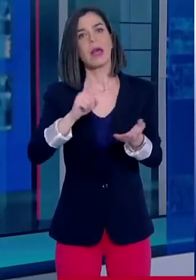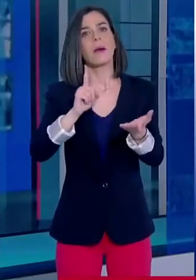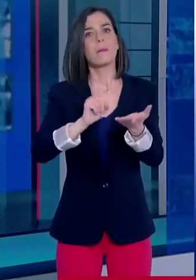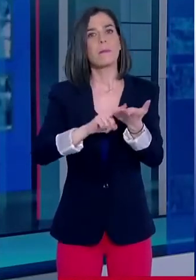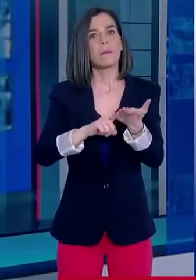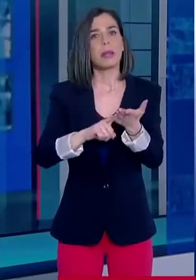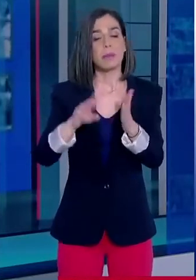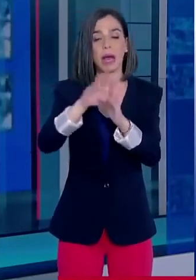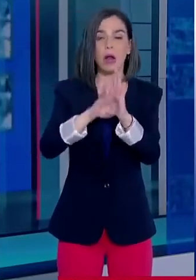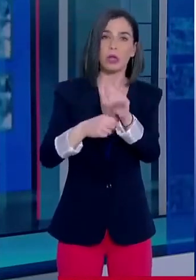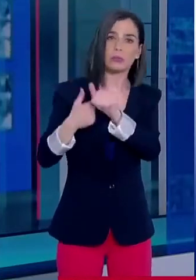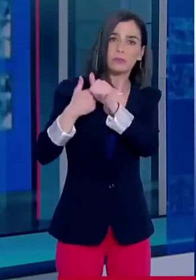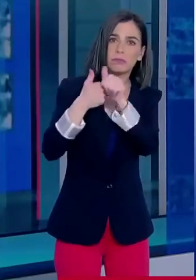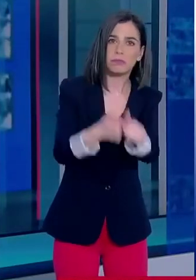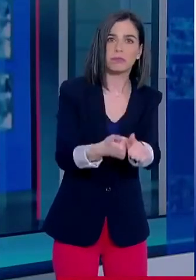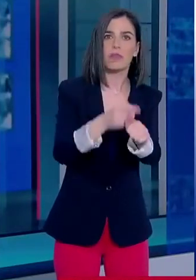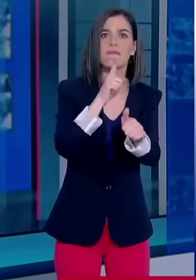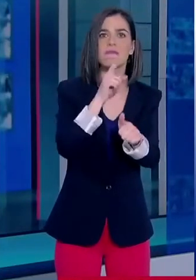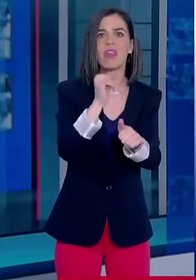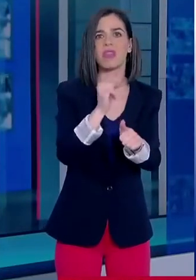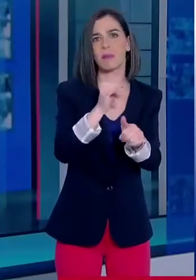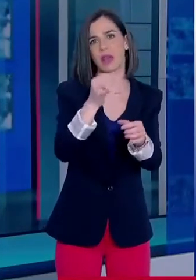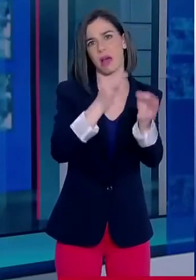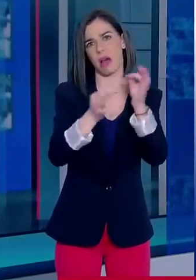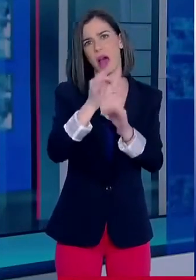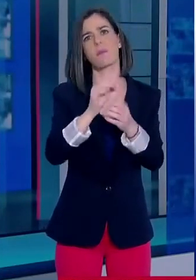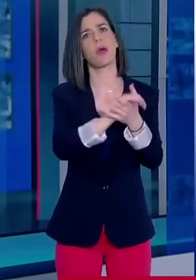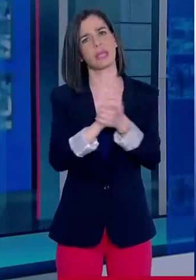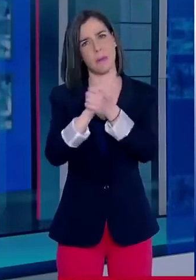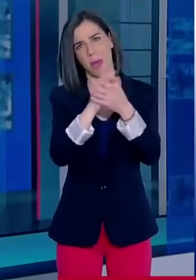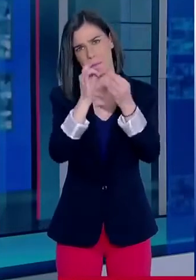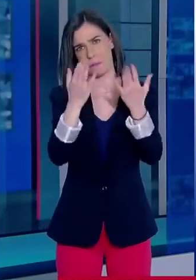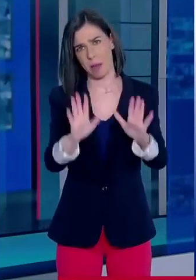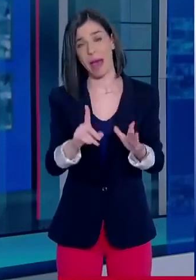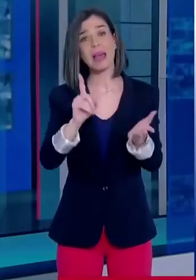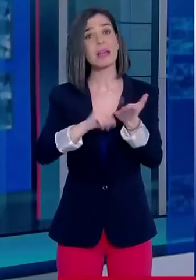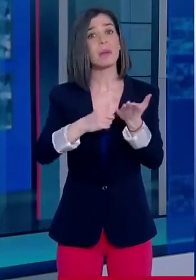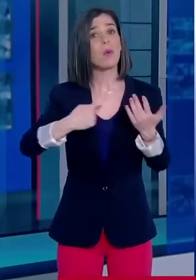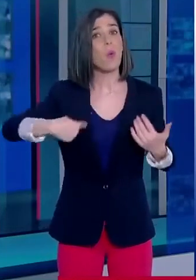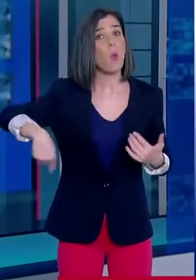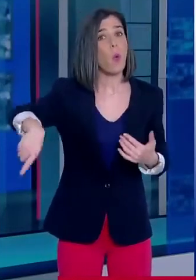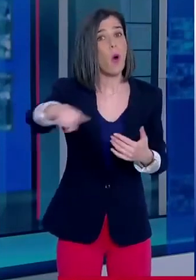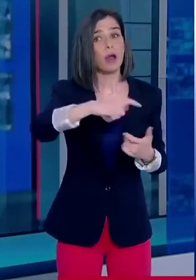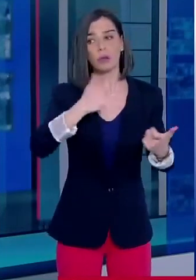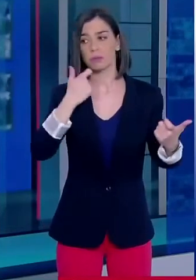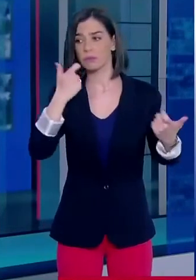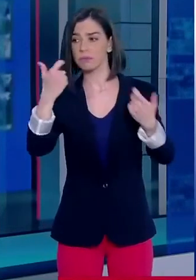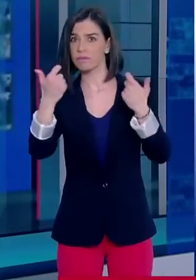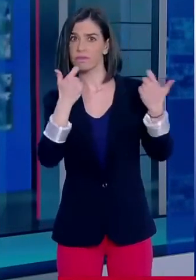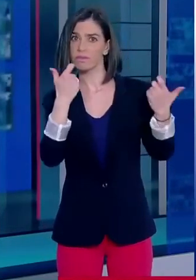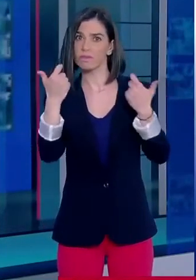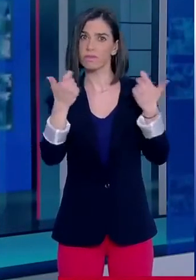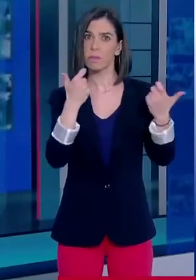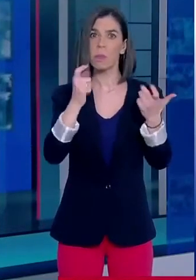πολύ καλή εφαρμογή των κανόνων υγιεινής στα ιδρύματα που αναφέρονται από τη Συνομοσπονδία και πρέπει όλοι μας να επαγρυπνήσουμε γι' αυτό,